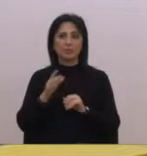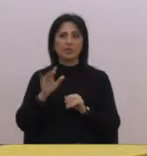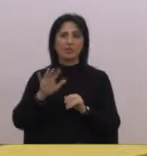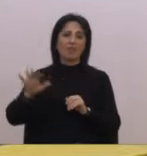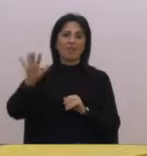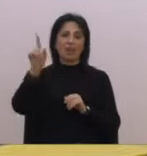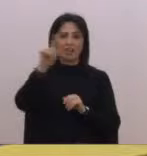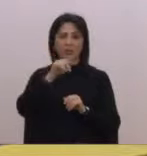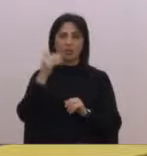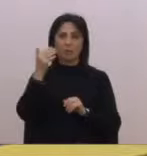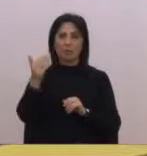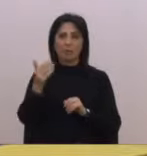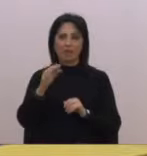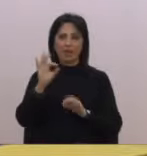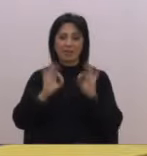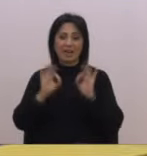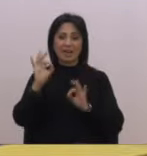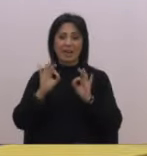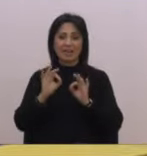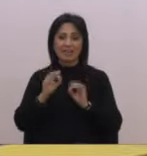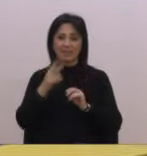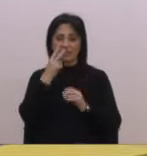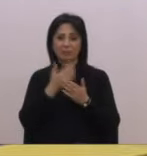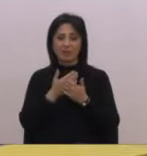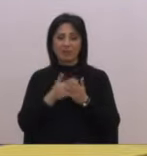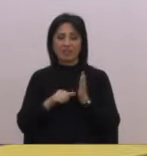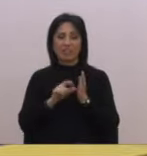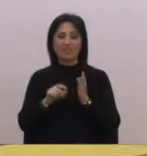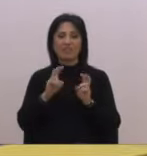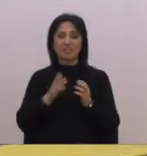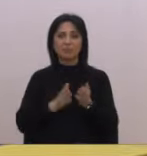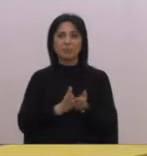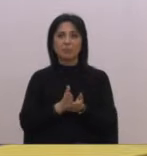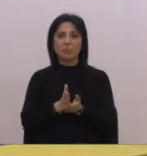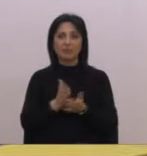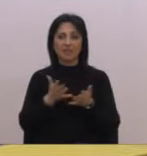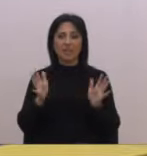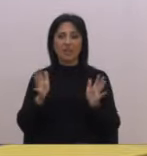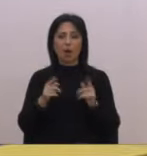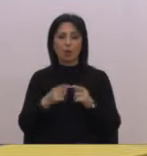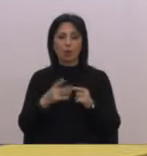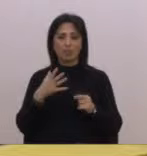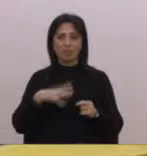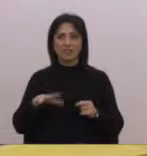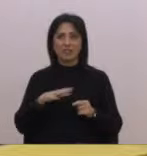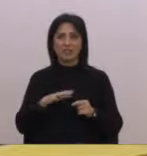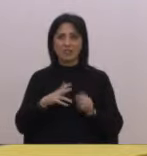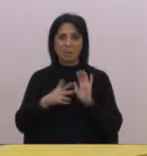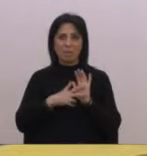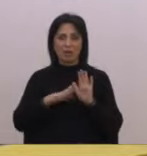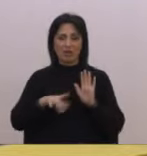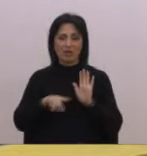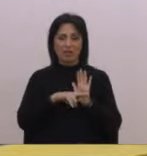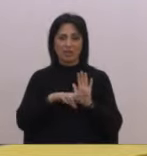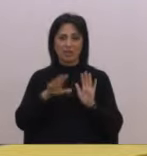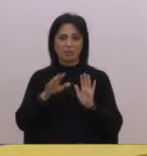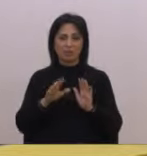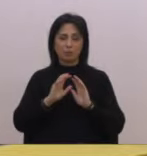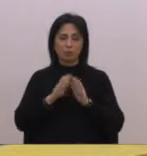აფასებს, მათი რეიტინგის ინდექსის მიხედვით ინვესტიციების მიმართ ღიაობის კუთხით საქართველო მერვე პოზიციას იკავებს